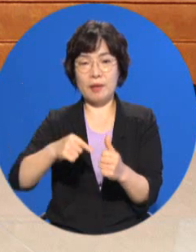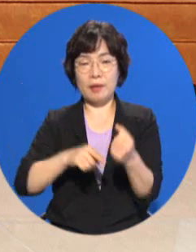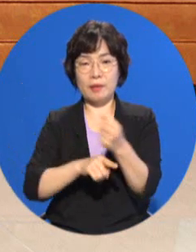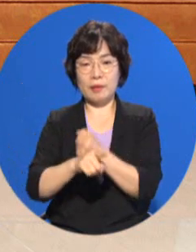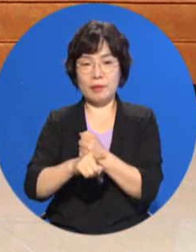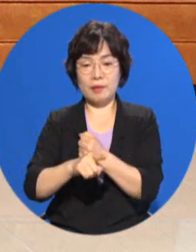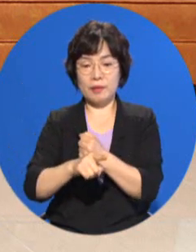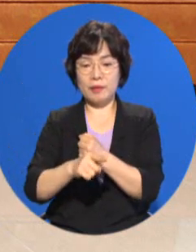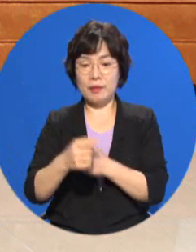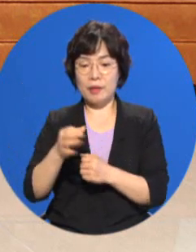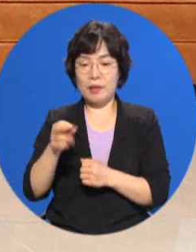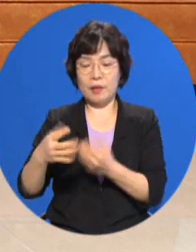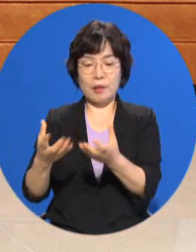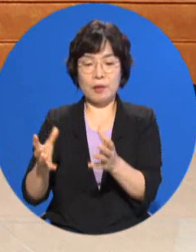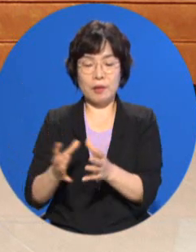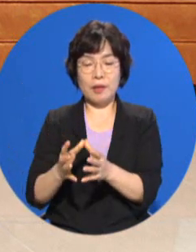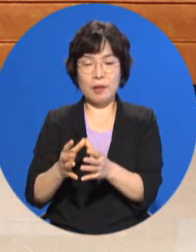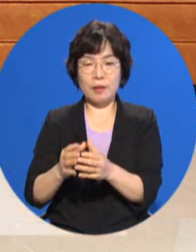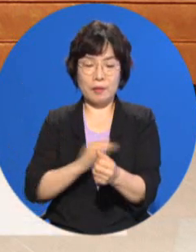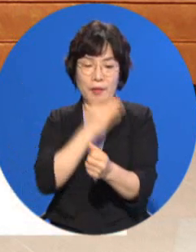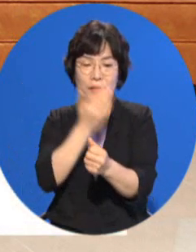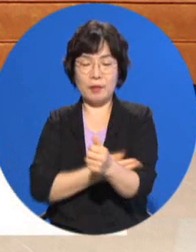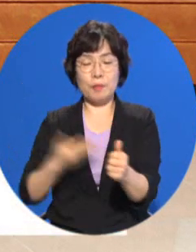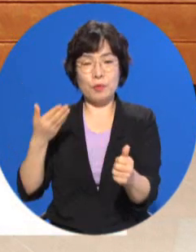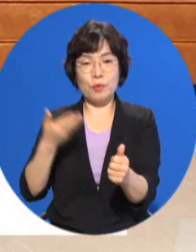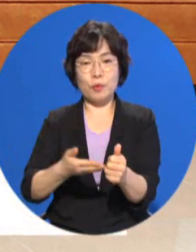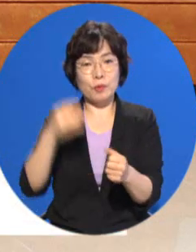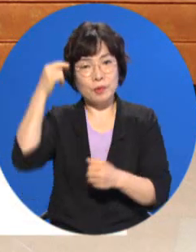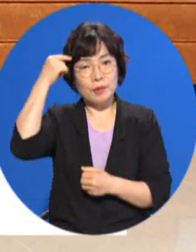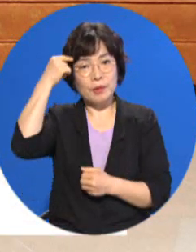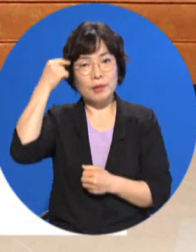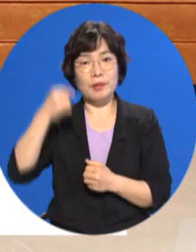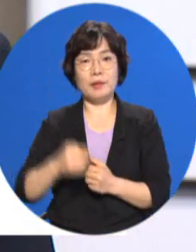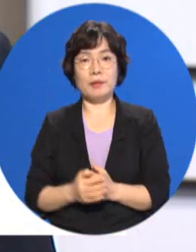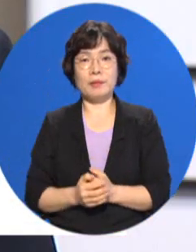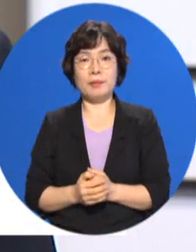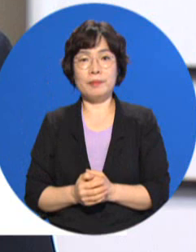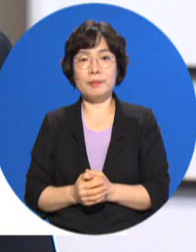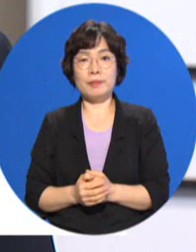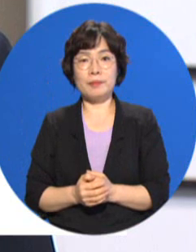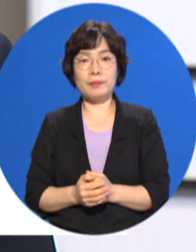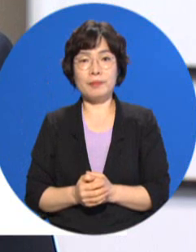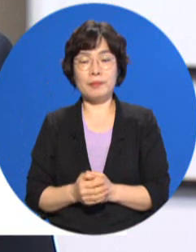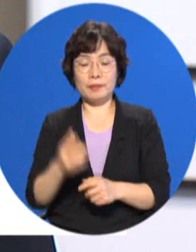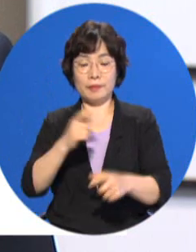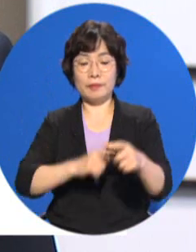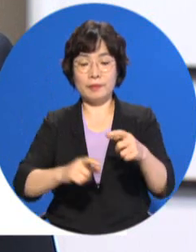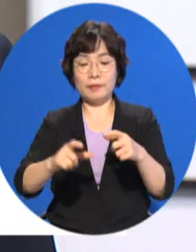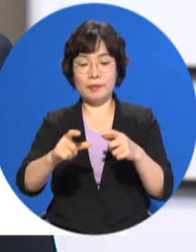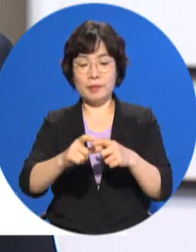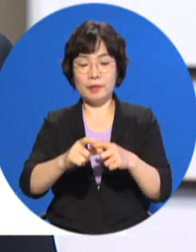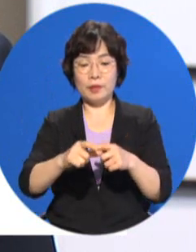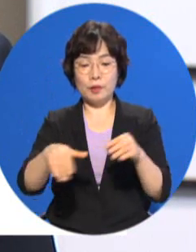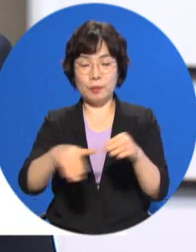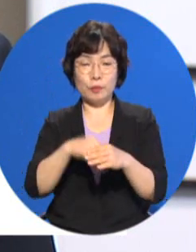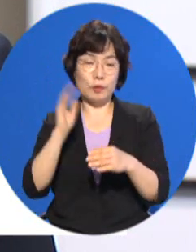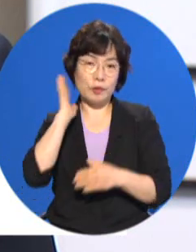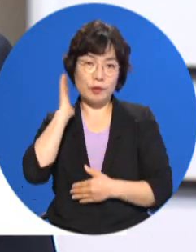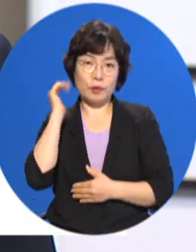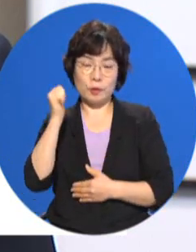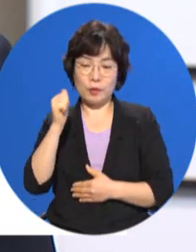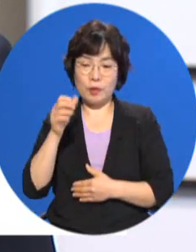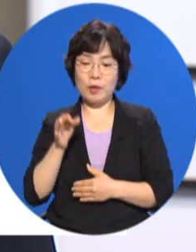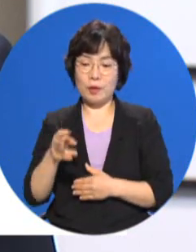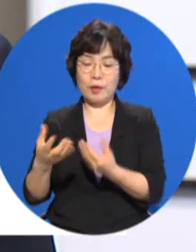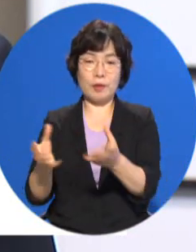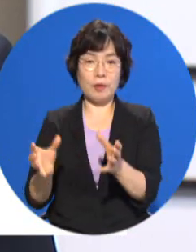경제를 잘해라. 국정에 힘을 실어준 것이라고 저는 생각을 하고요. 이럴 때일수록 문재인 대통령과